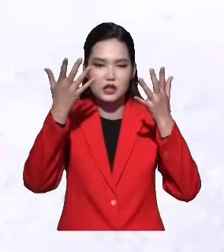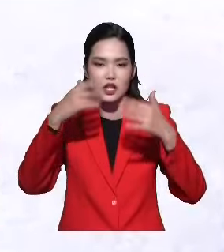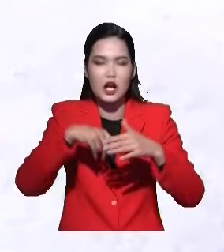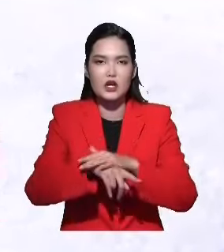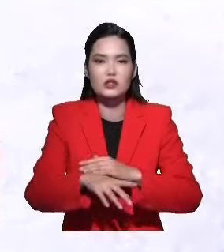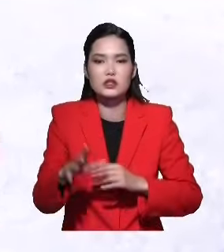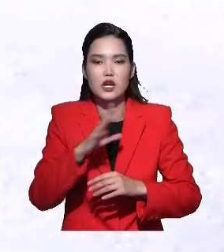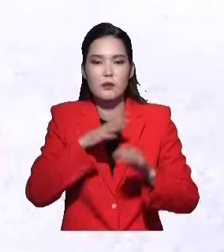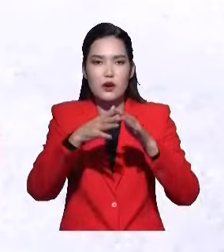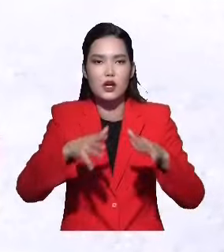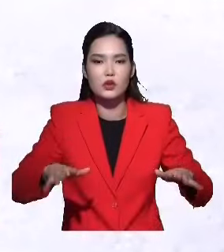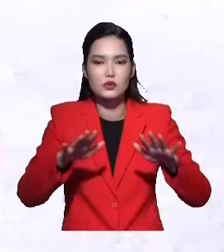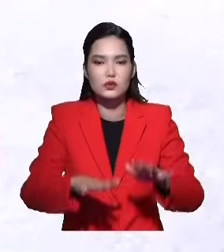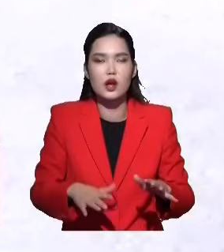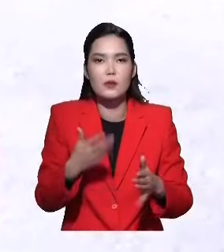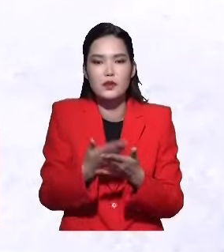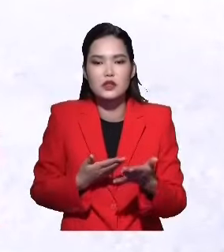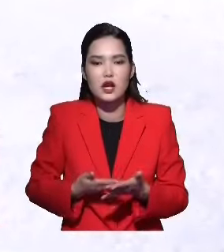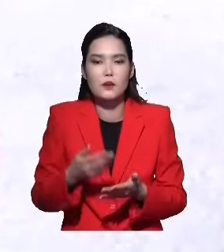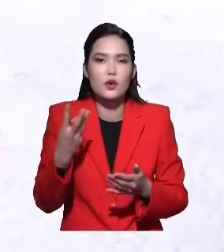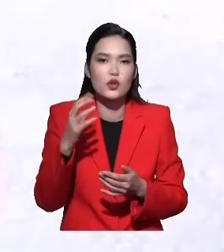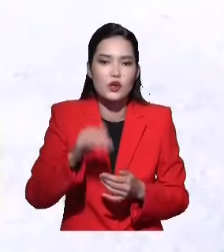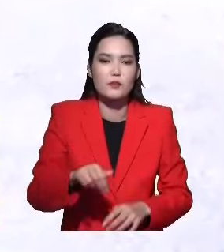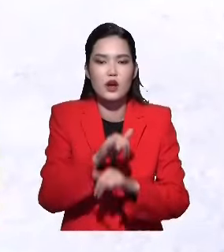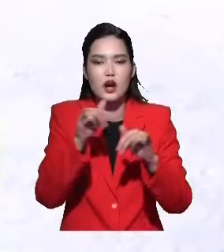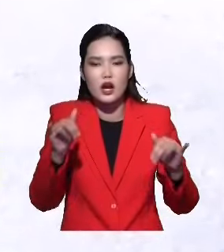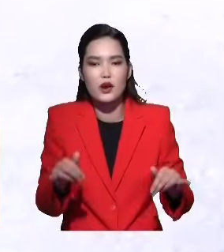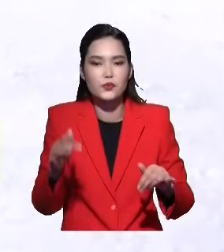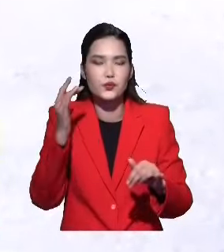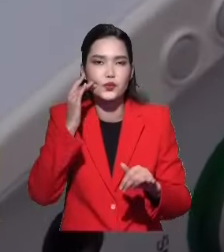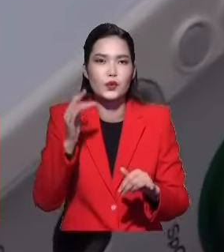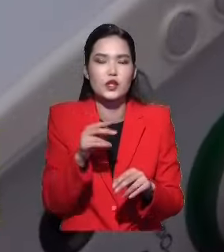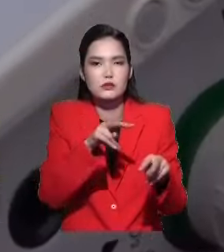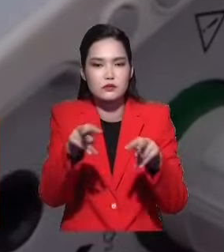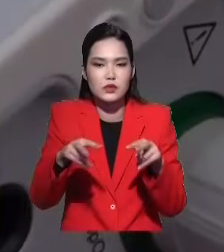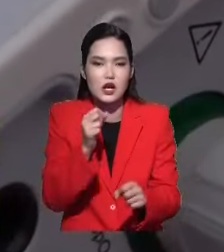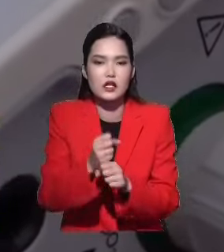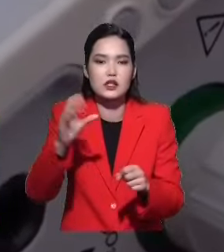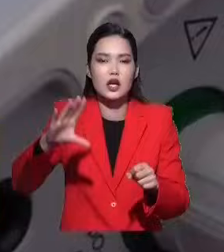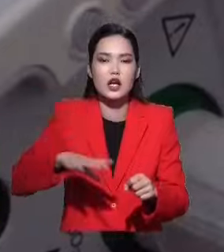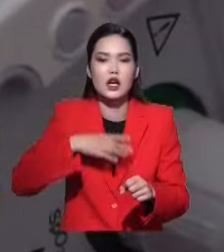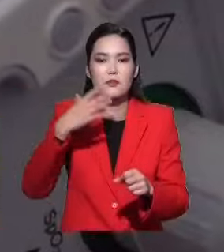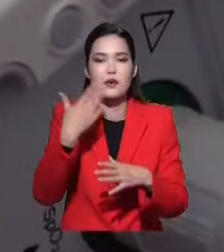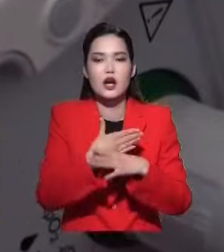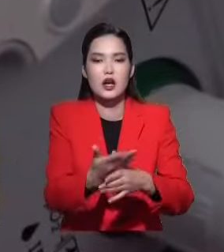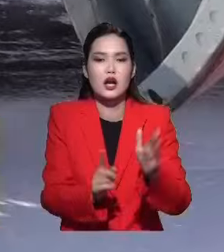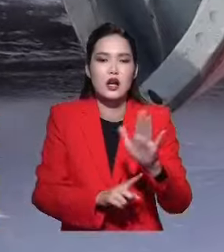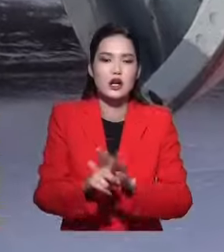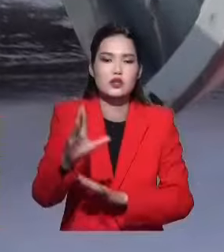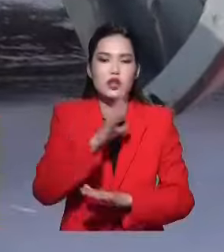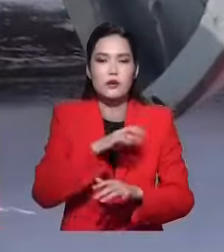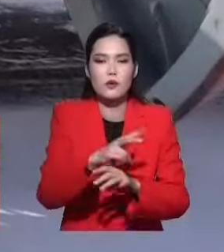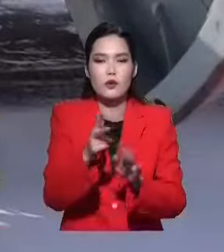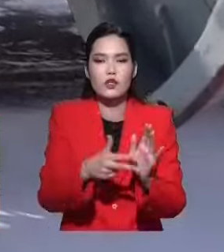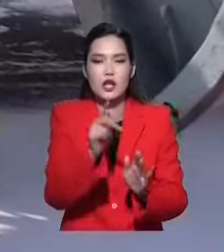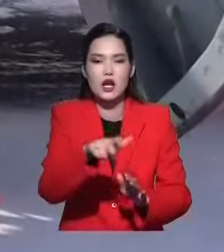Ұшқыштарымыздың таулы өңірде тәжірибесі мол, күніне 3 тоннадан артық су төккеніміз сөзіміздің дәлелі. Былтыр санавиация бригадасы 88 адамның өмірін